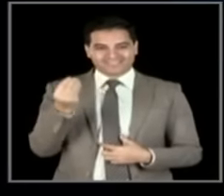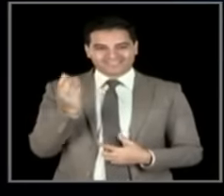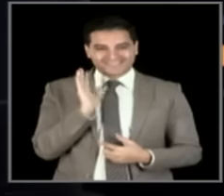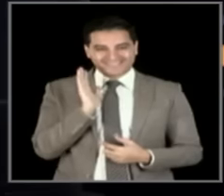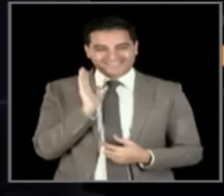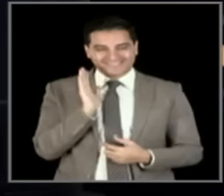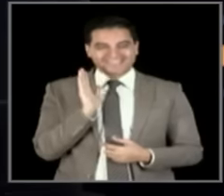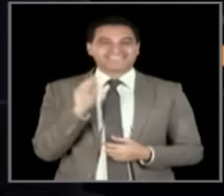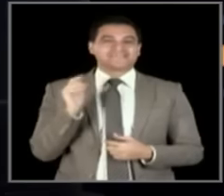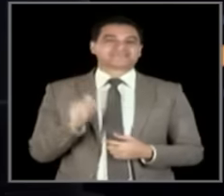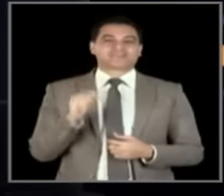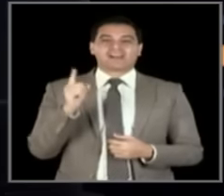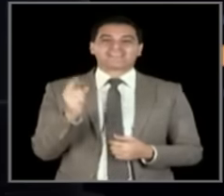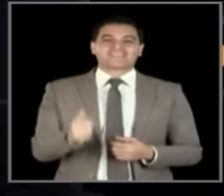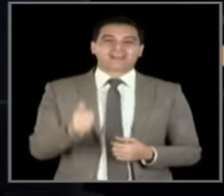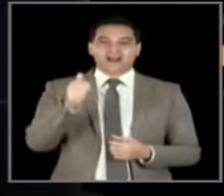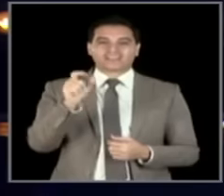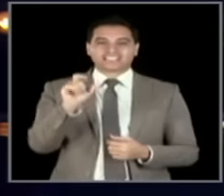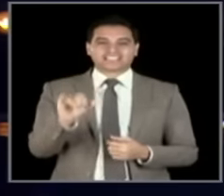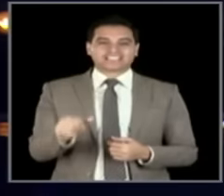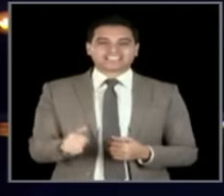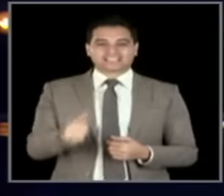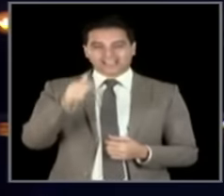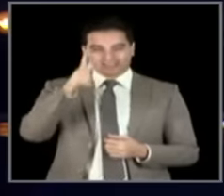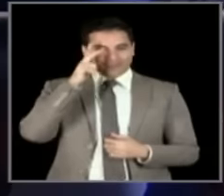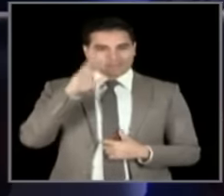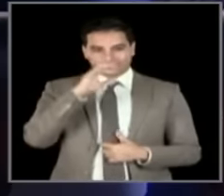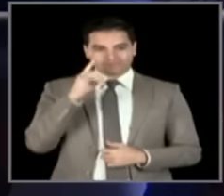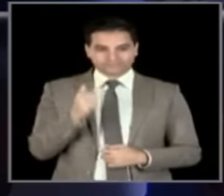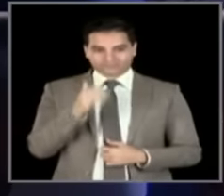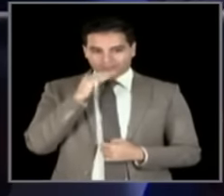ازيك يا رانيا؟ ازي حضرتك؟ أنا كويس الحمد لله. إيه رأيك في المباراة؟ إيه